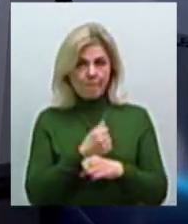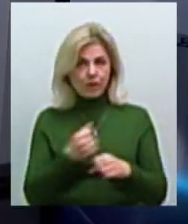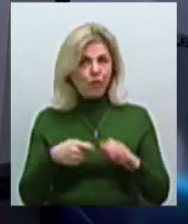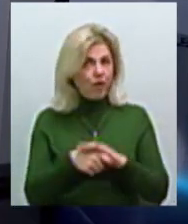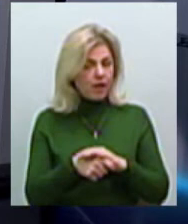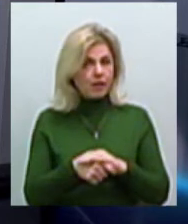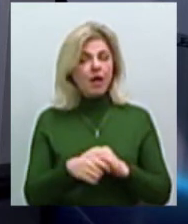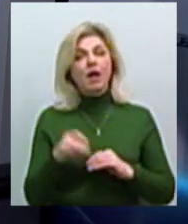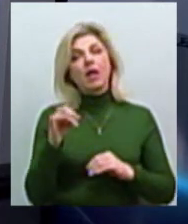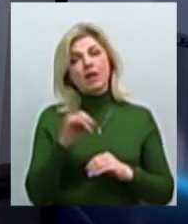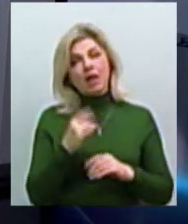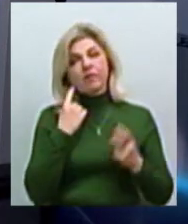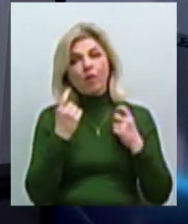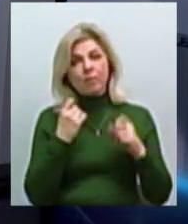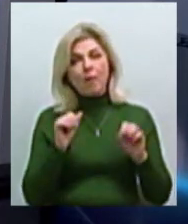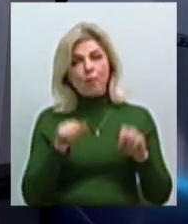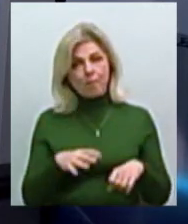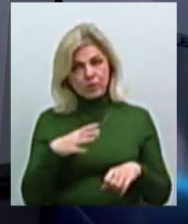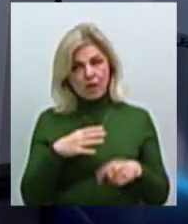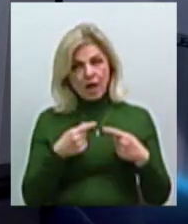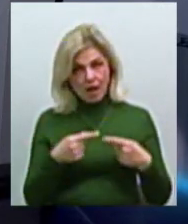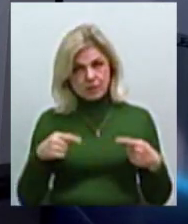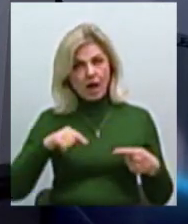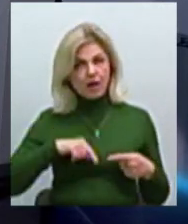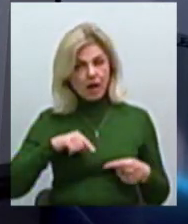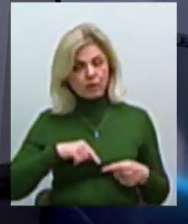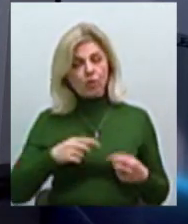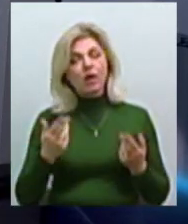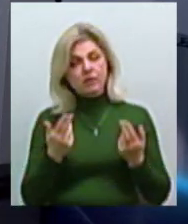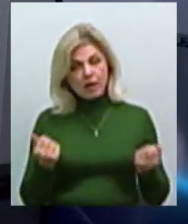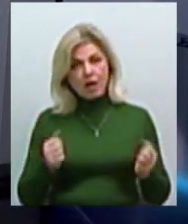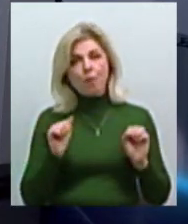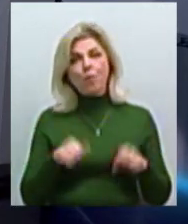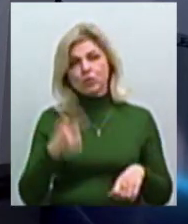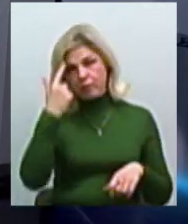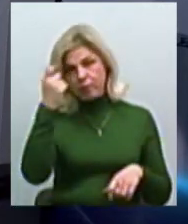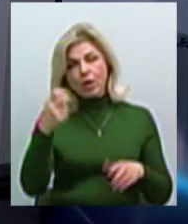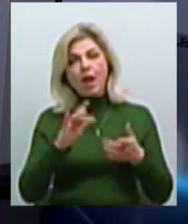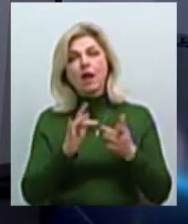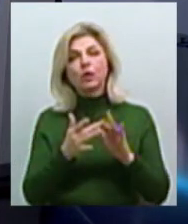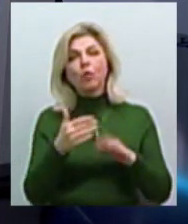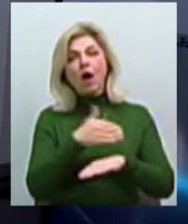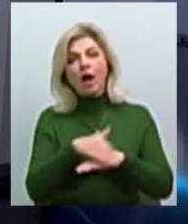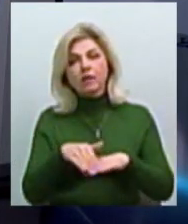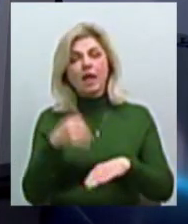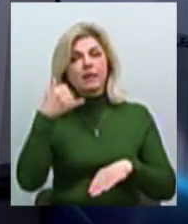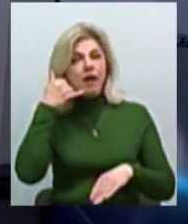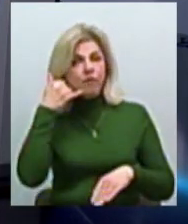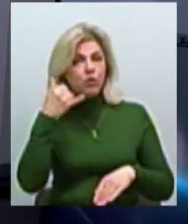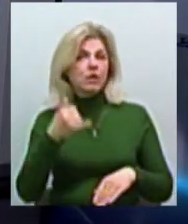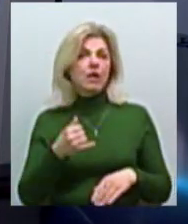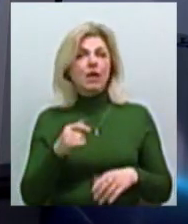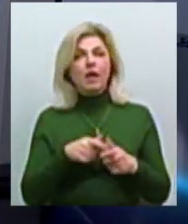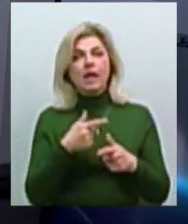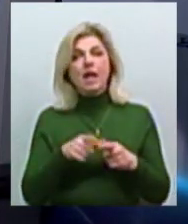інформації конкретно вказуються. Тобто інформація може бути різного характеру? Так. Вона може надходити почтою, електронною адресою, телефонний дзвонок. І